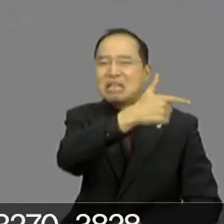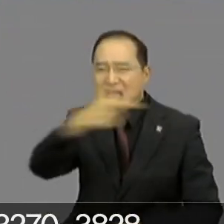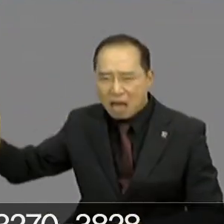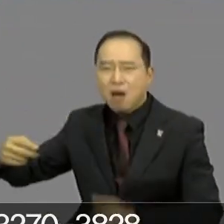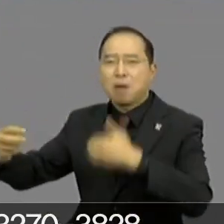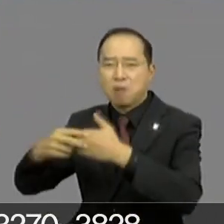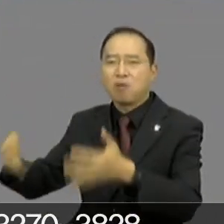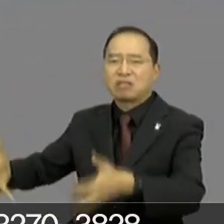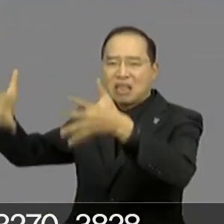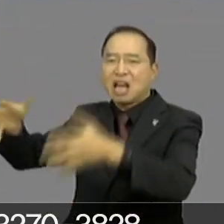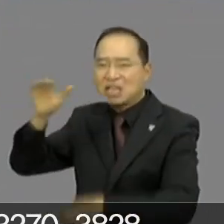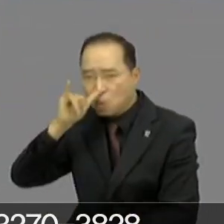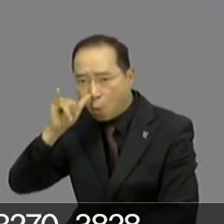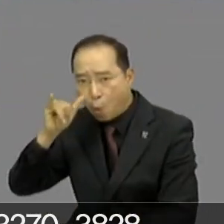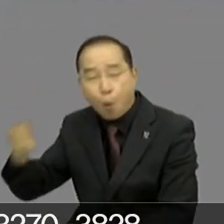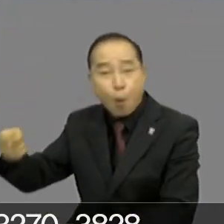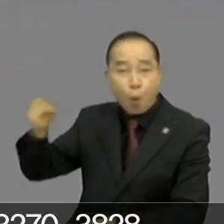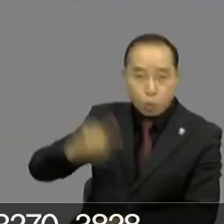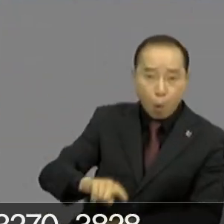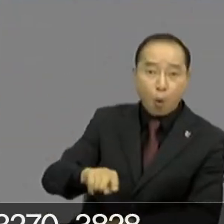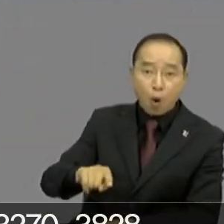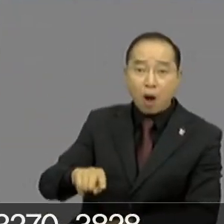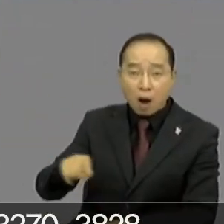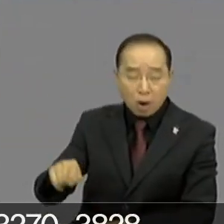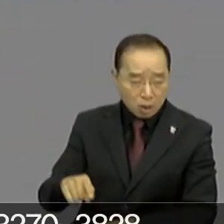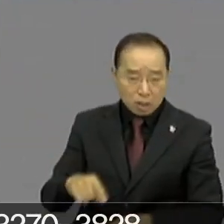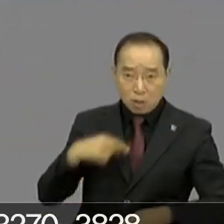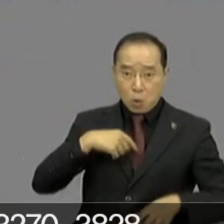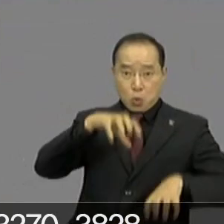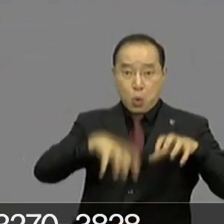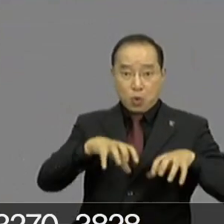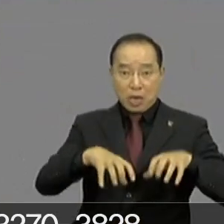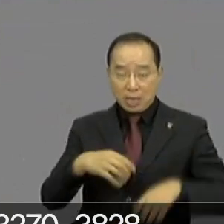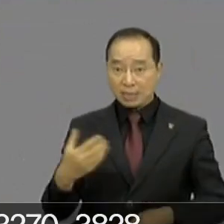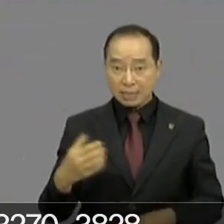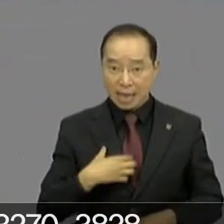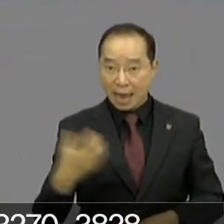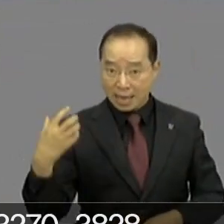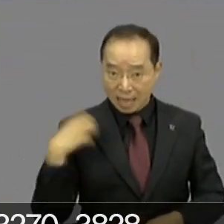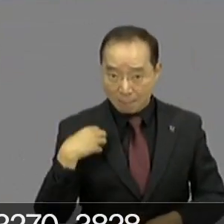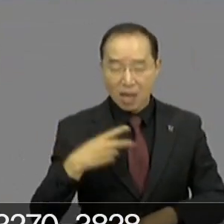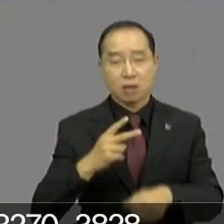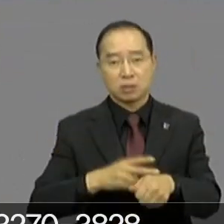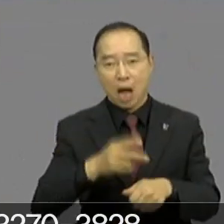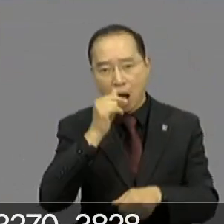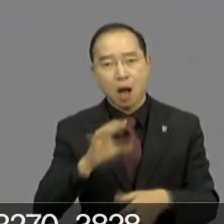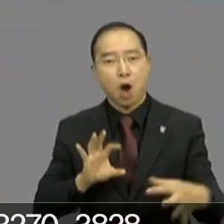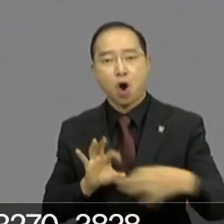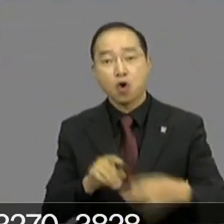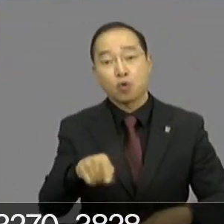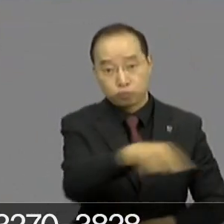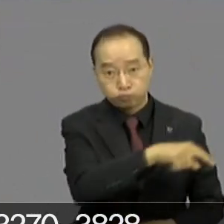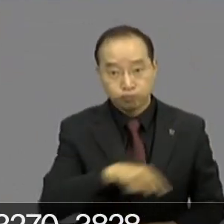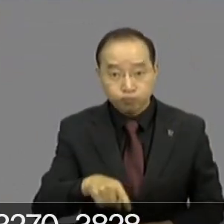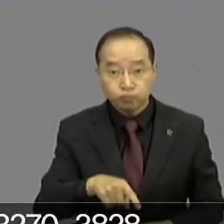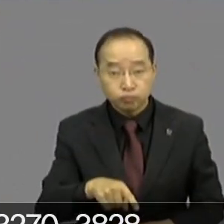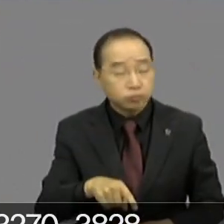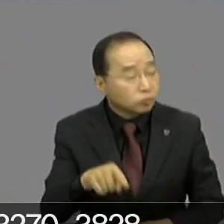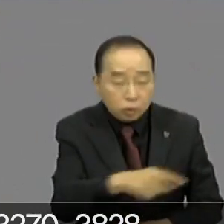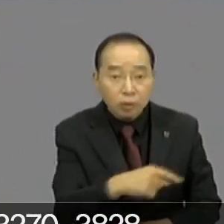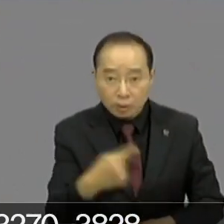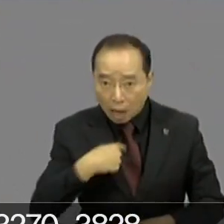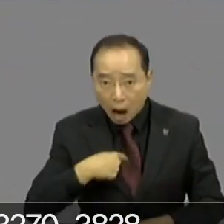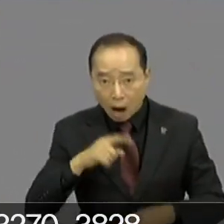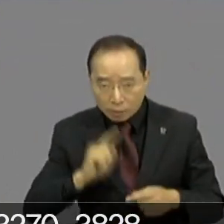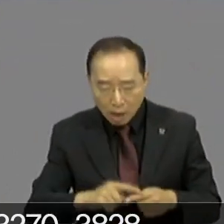양안에 있고 그 아실 학내 지시가 있어서 동맥이 4시들이 그 대형 의료 의료 기관의 그 데이터를 서로 공유하면서